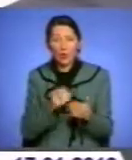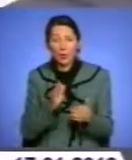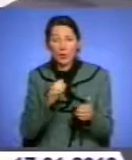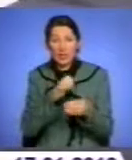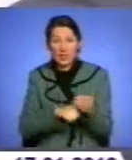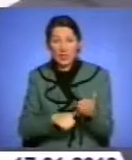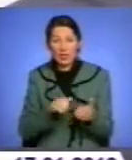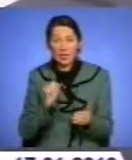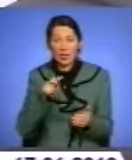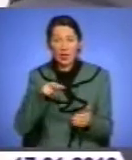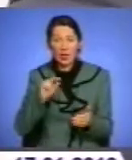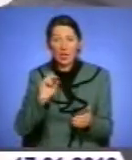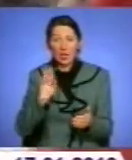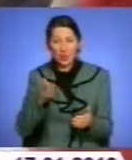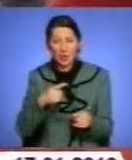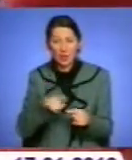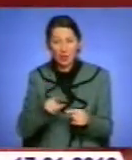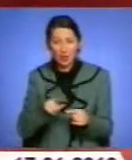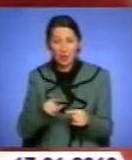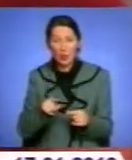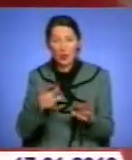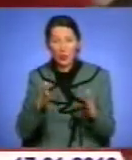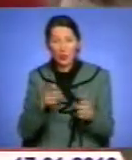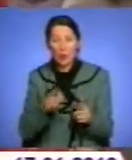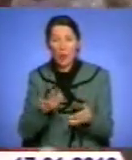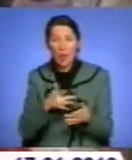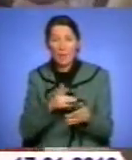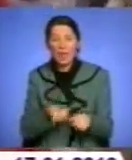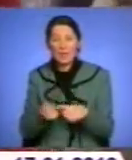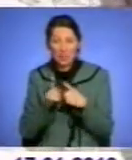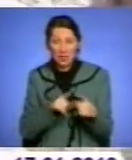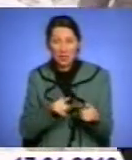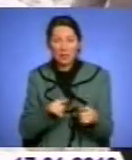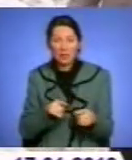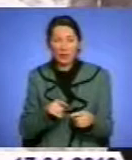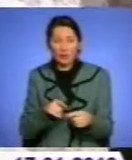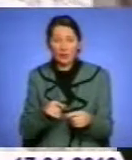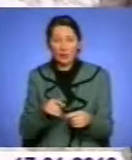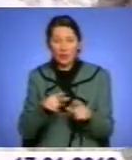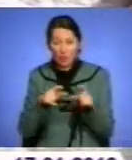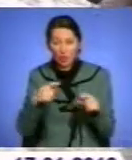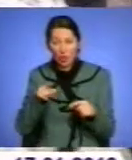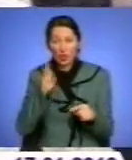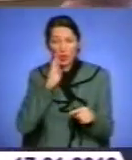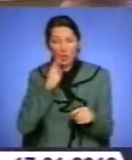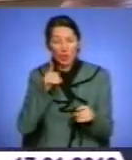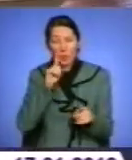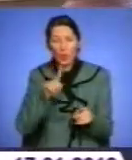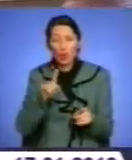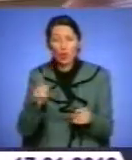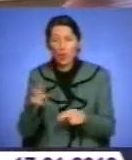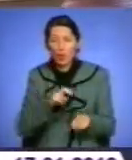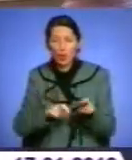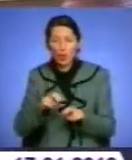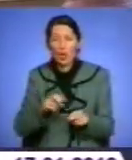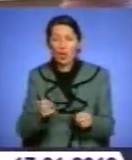а в іншому перечислені на картку жительки міста Тараща Київської області. Проте розшукати зловмисників поки не вдалося. Так